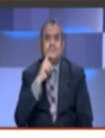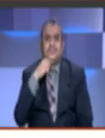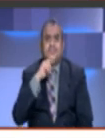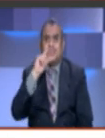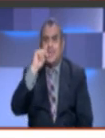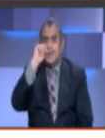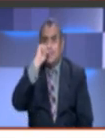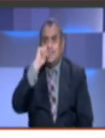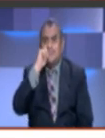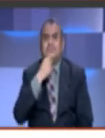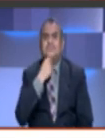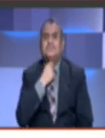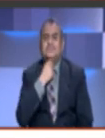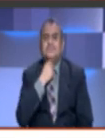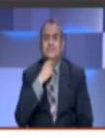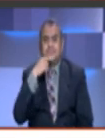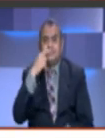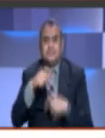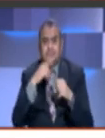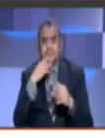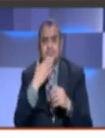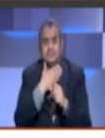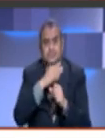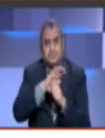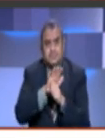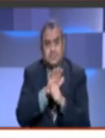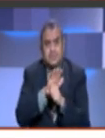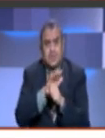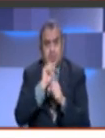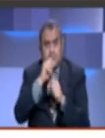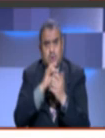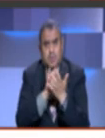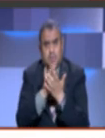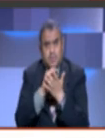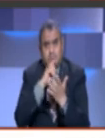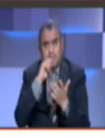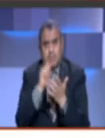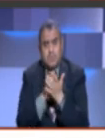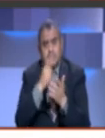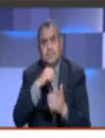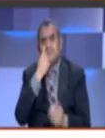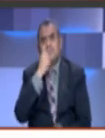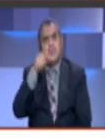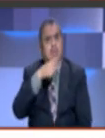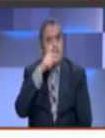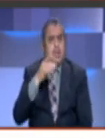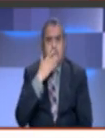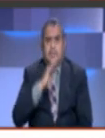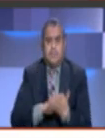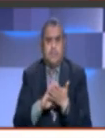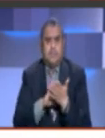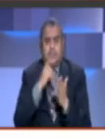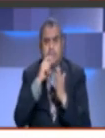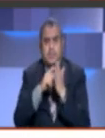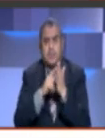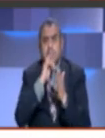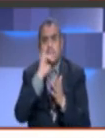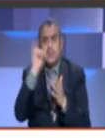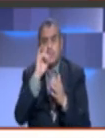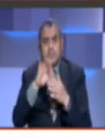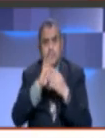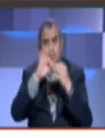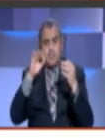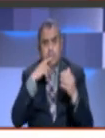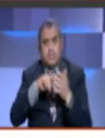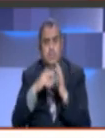بيقي من الإصابة بمرض كوفيد. الحقيقة هذا معلومة خاطئة، شرب الماء طبعا هام جدا ولكن ليس له